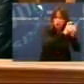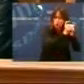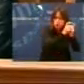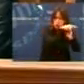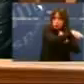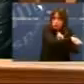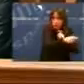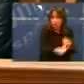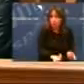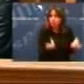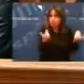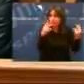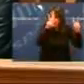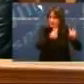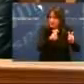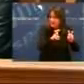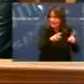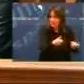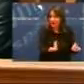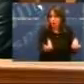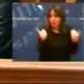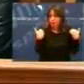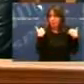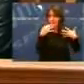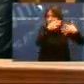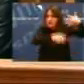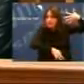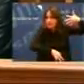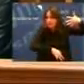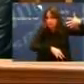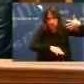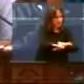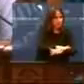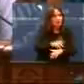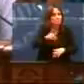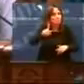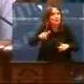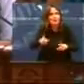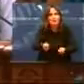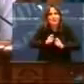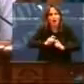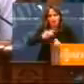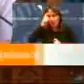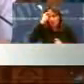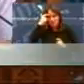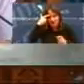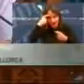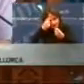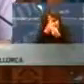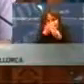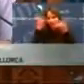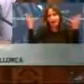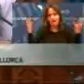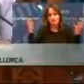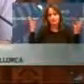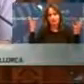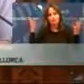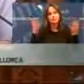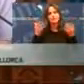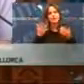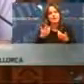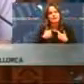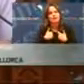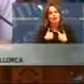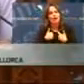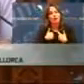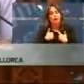de competències que són pròpies, impide al govern actuar. Jo no vull que s'aturi el projecte, ni jo ni aquest